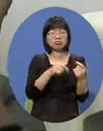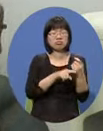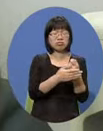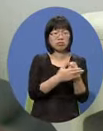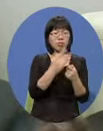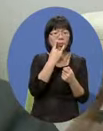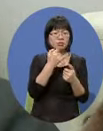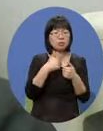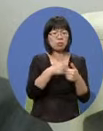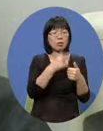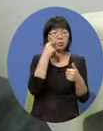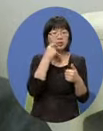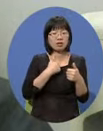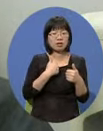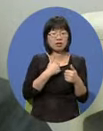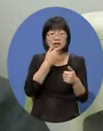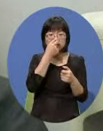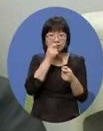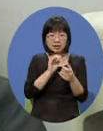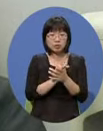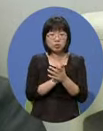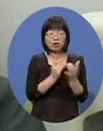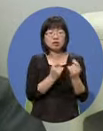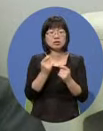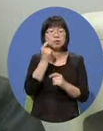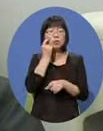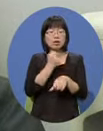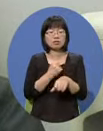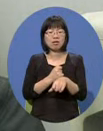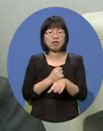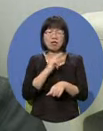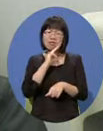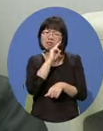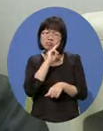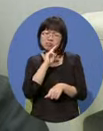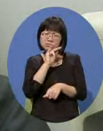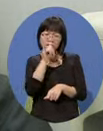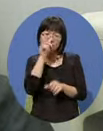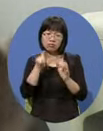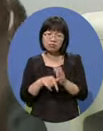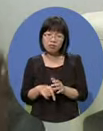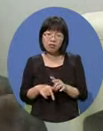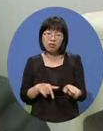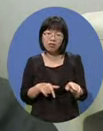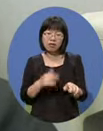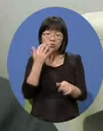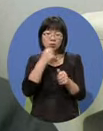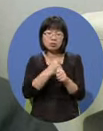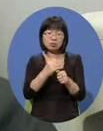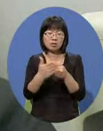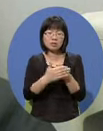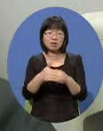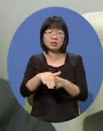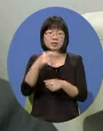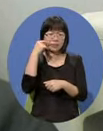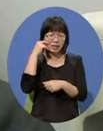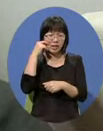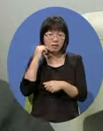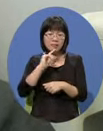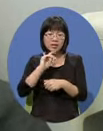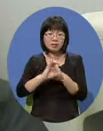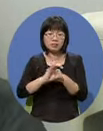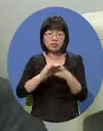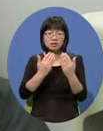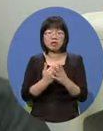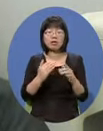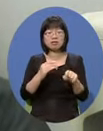그럼 느끼는 내 친한 친구들을 같이 못 가는 거에 대해서 의문을 품을 때 그 성폭력 때문에 못 가라고 얘기를 하면 온 세상이